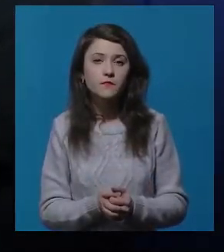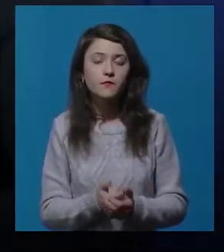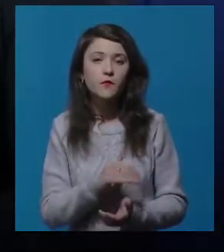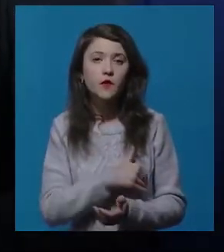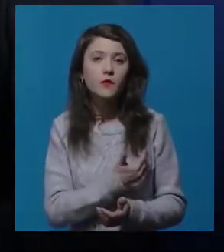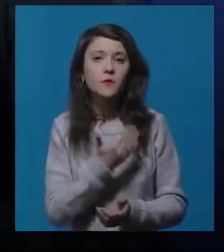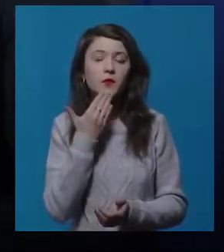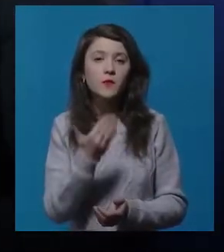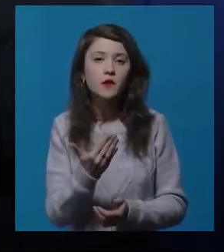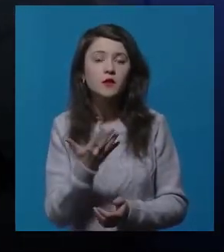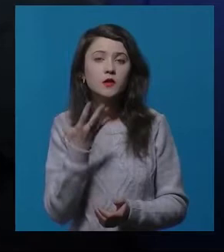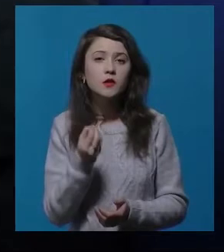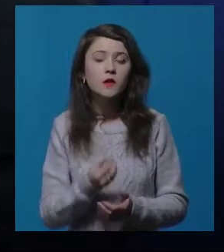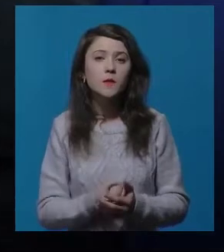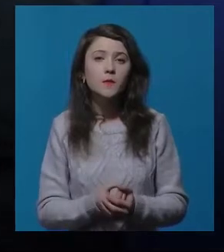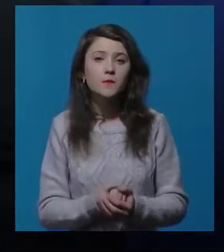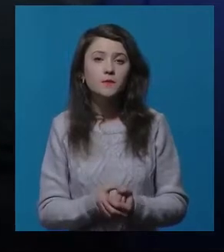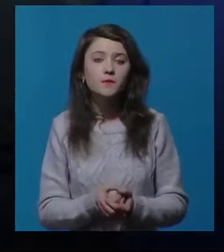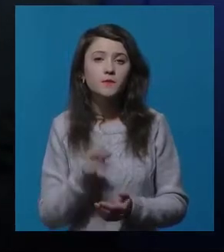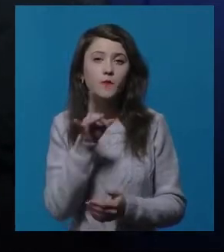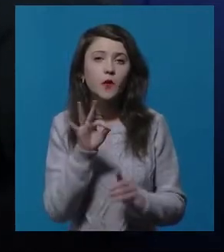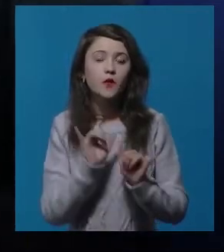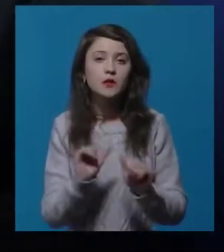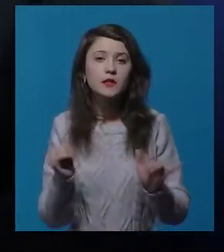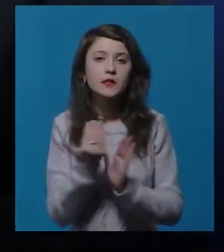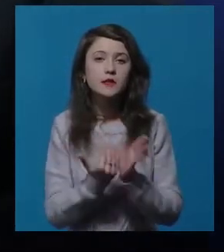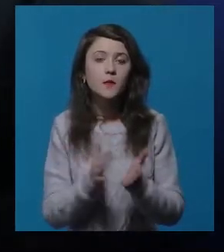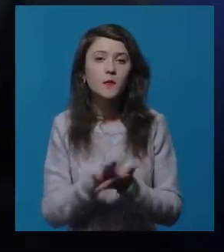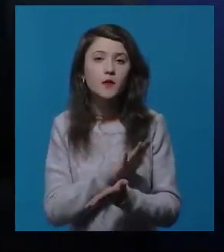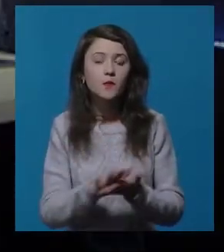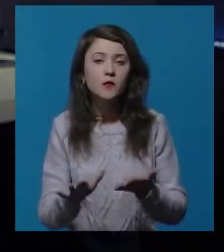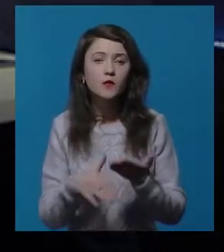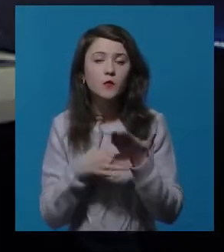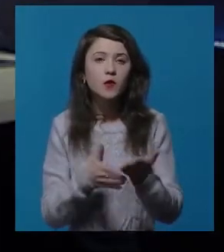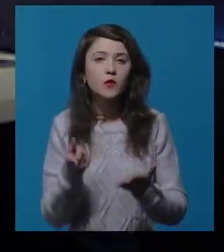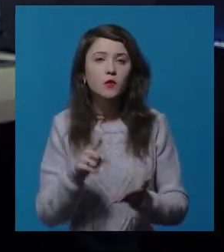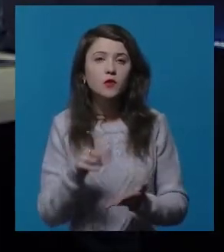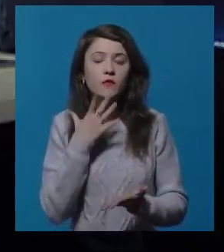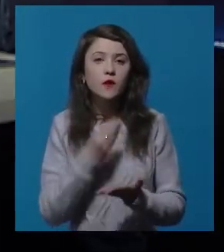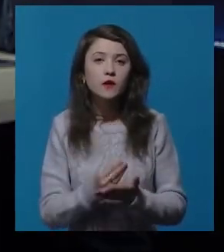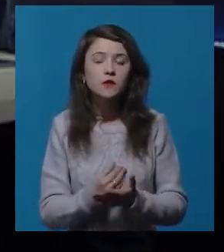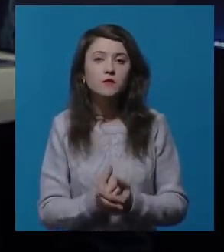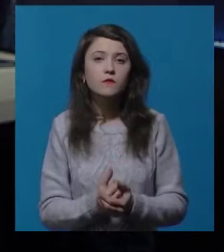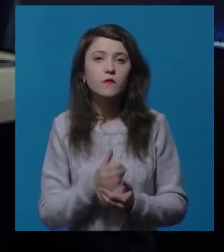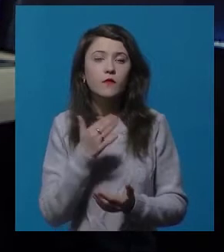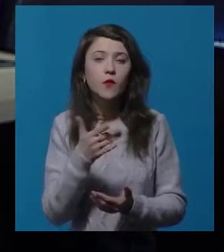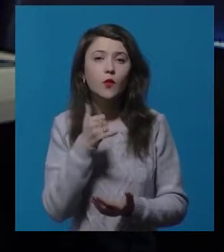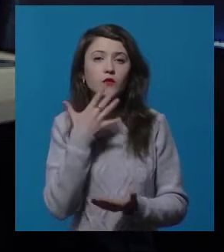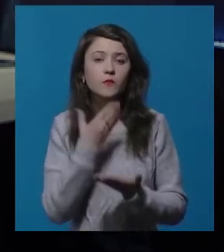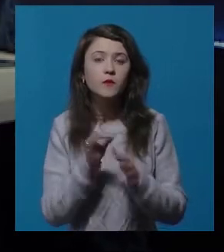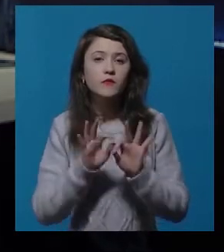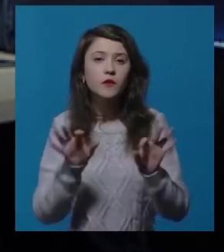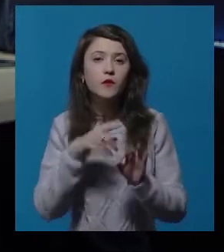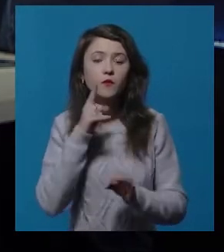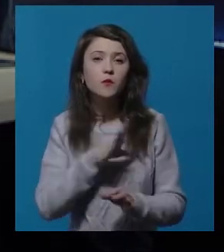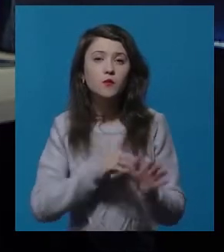початку запитати, що та про розвиток системи безоплатної правової допомоги, тому що, власне, і ви у своєму звіті казали, що спочатку було